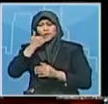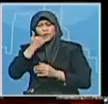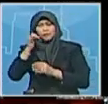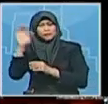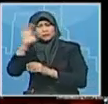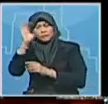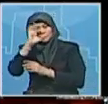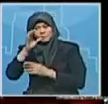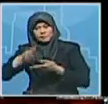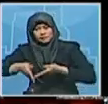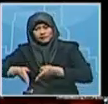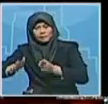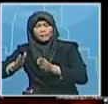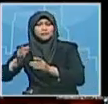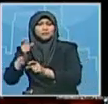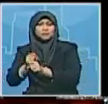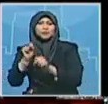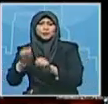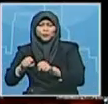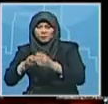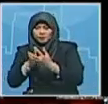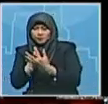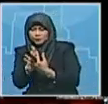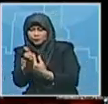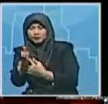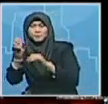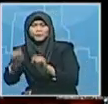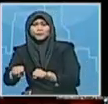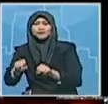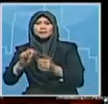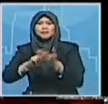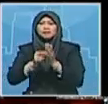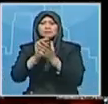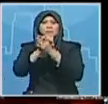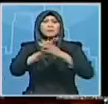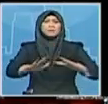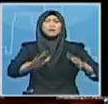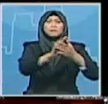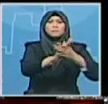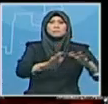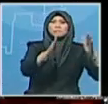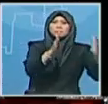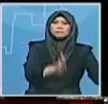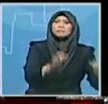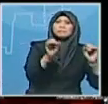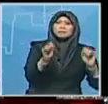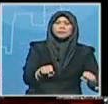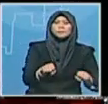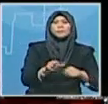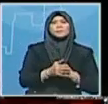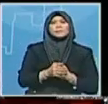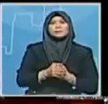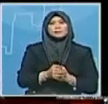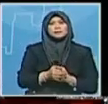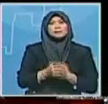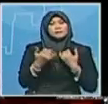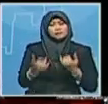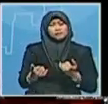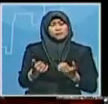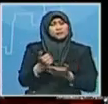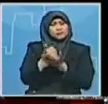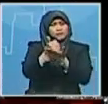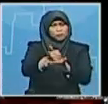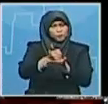ada. Supaya pergerakan untuk menyelamat dapat dilaksanakan dengan segera. Yang kedua, kita akan juga